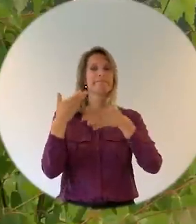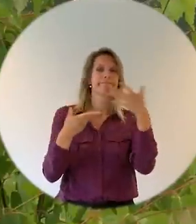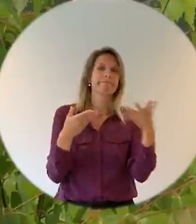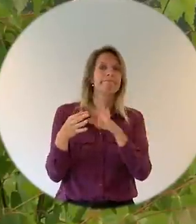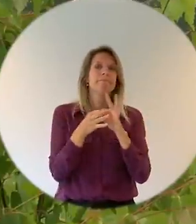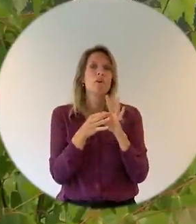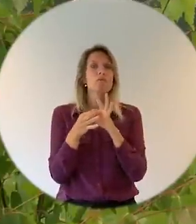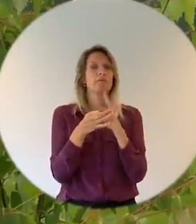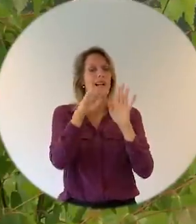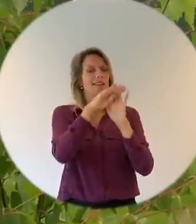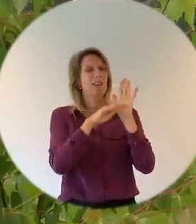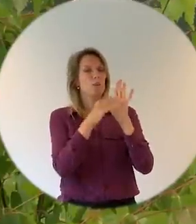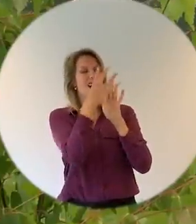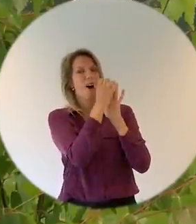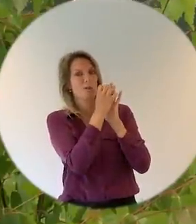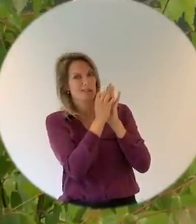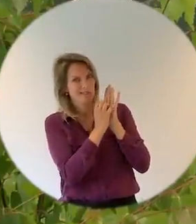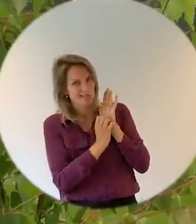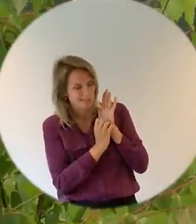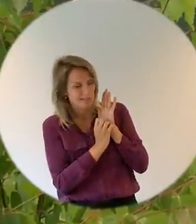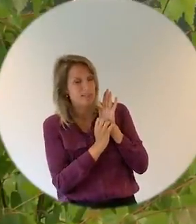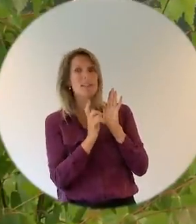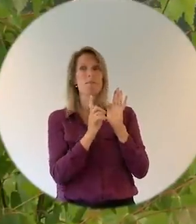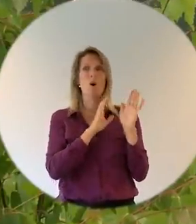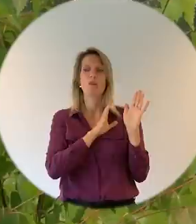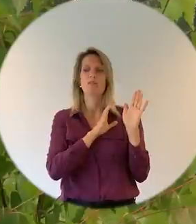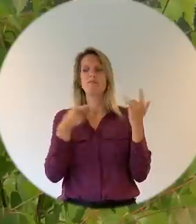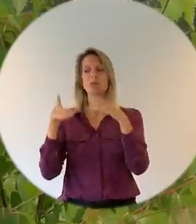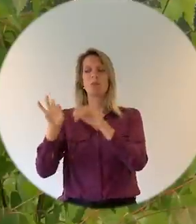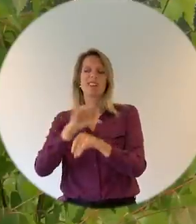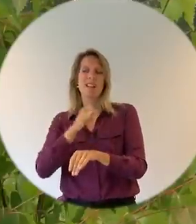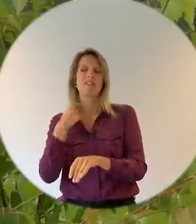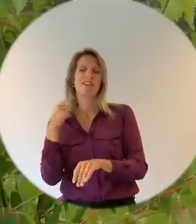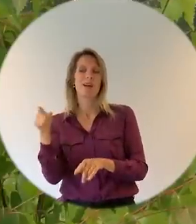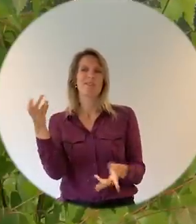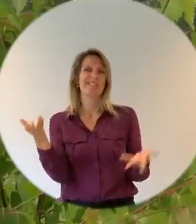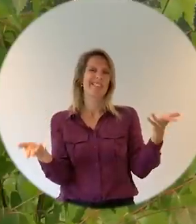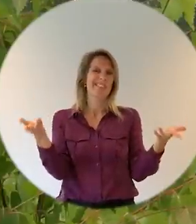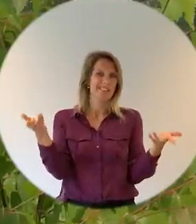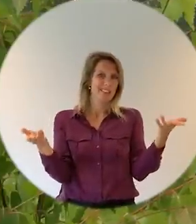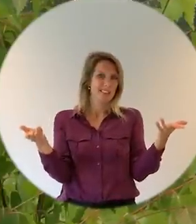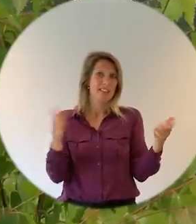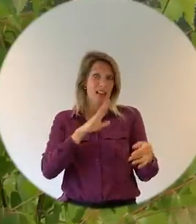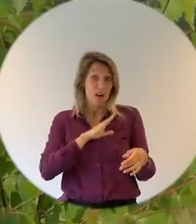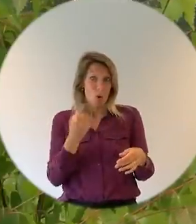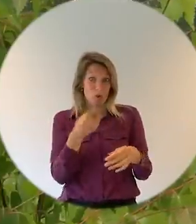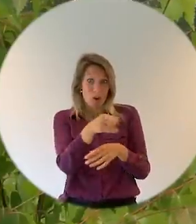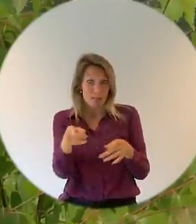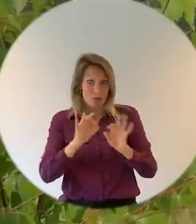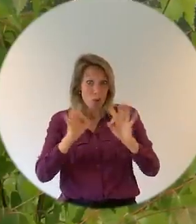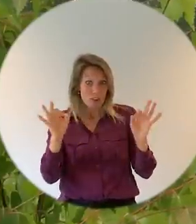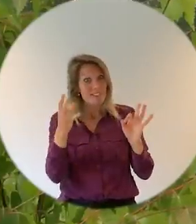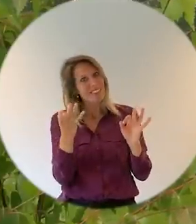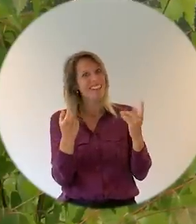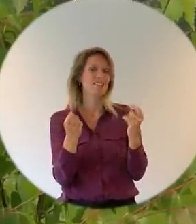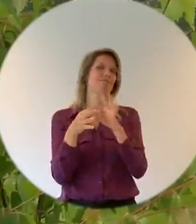je houden aan regels en doen waar je zin in hebt. En daar wilde ik ook graag voor jullie in het bijzonder vanmorgen nu